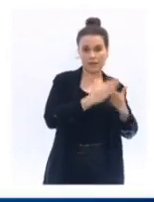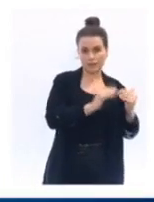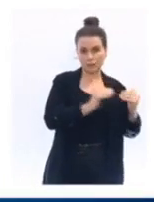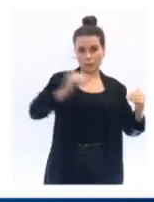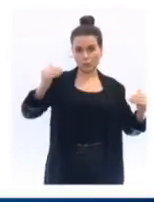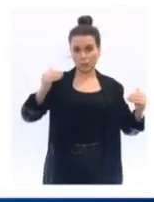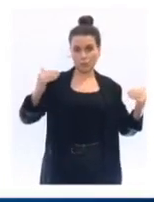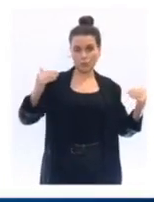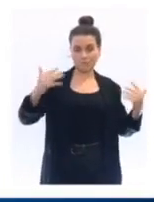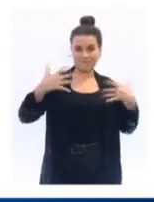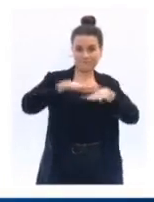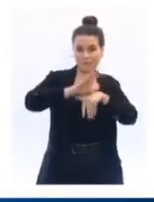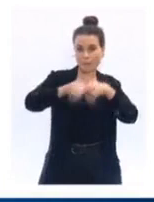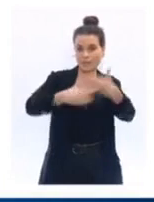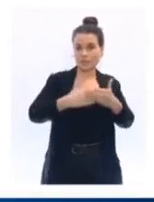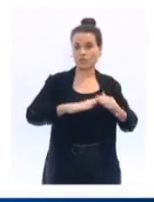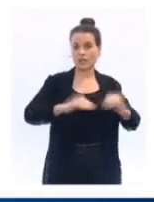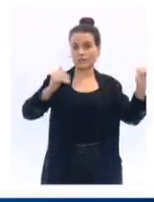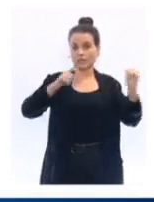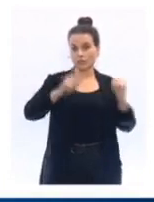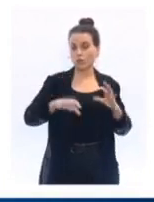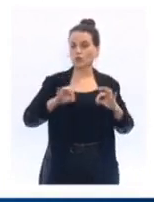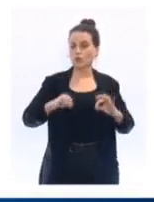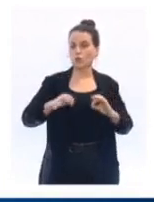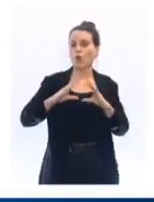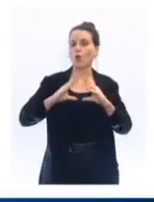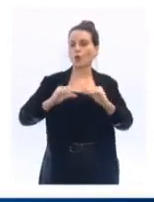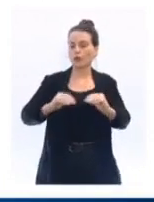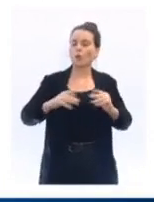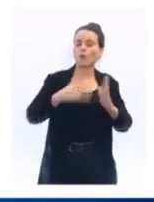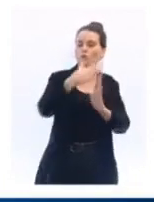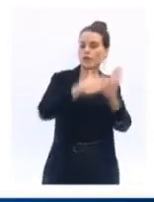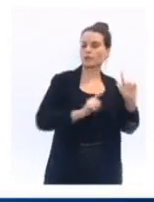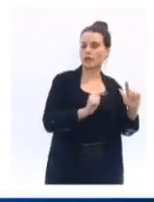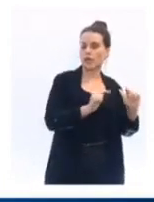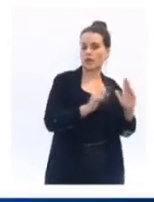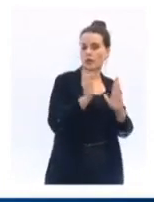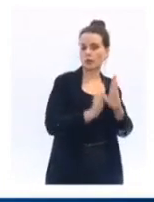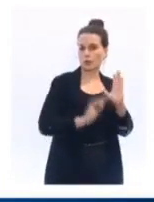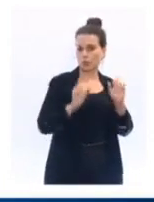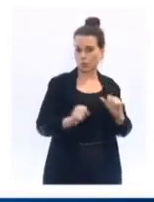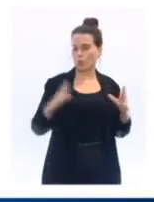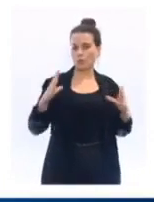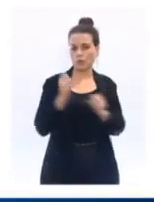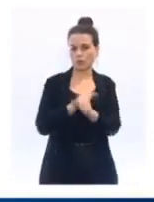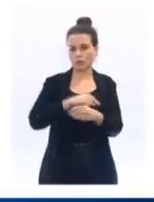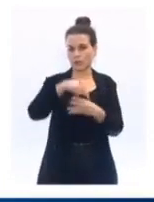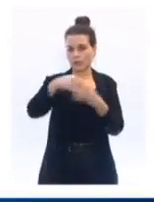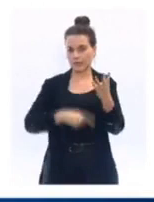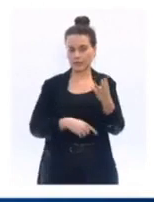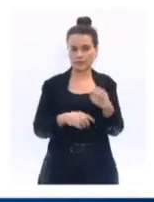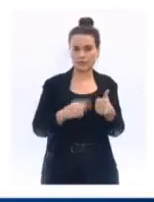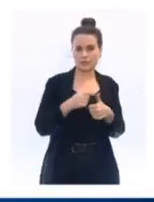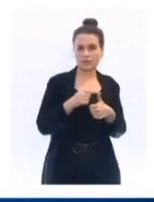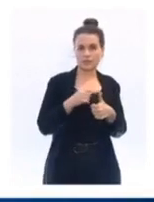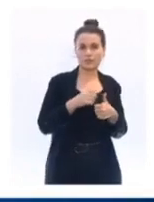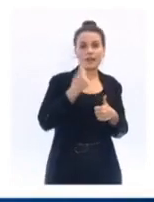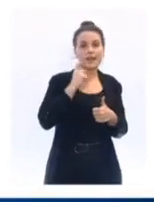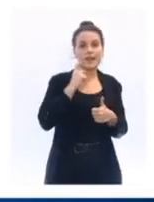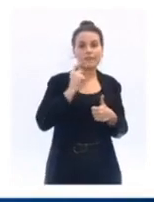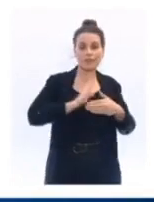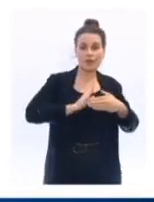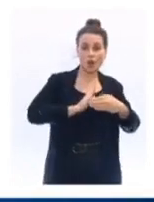et le départ des élèves dans l'établissement, ils seront autant que possible étalés dans le temps. Cela dépend évidemment du nombre d'élèves accueillis. Il y